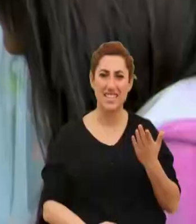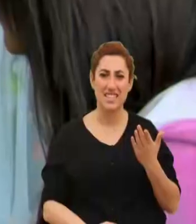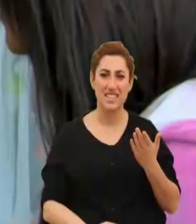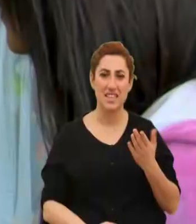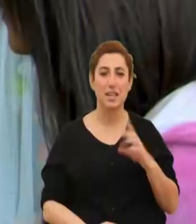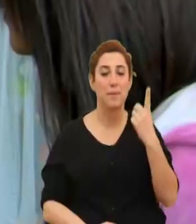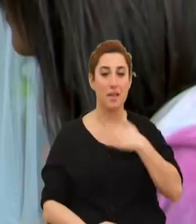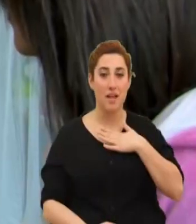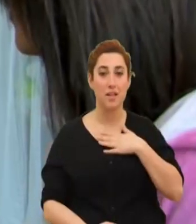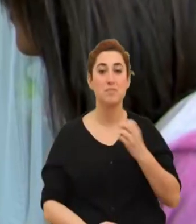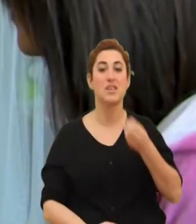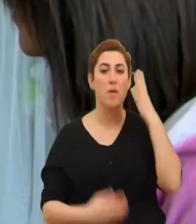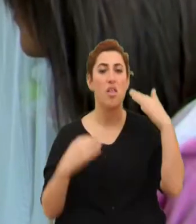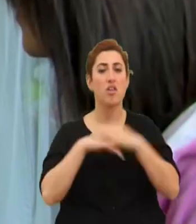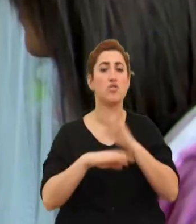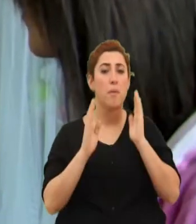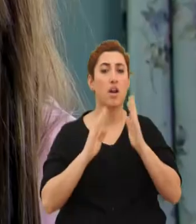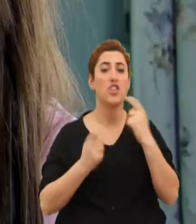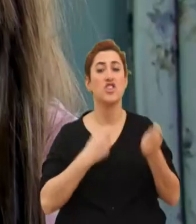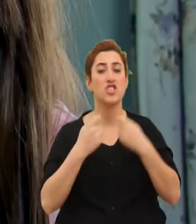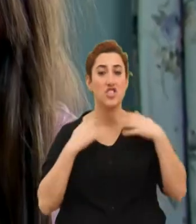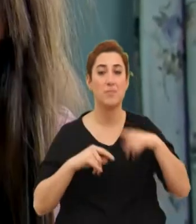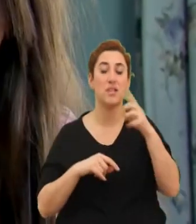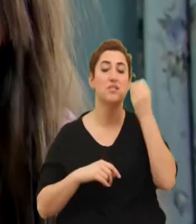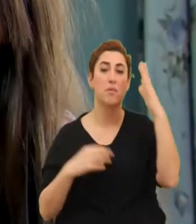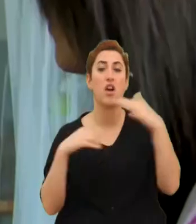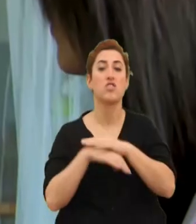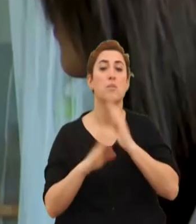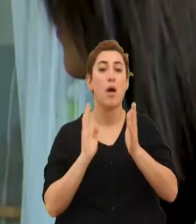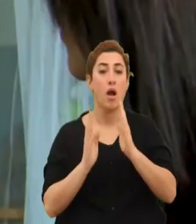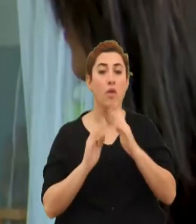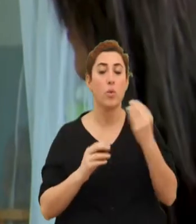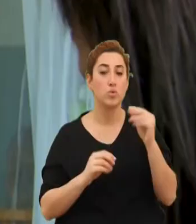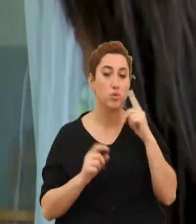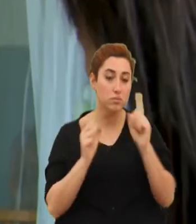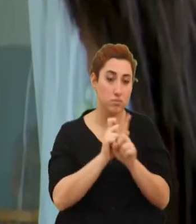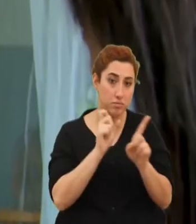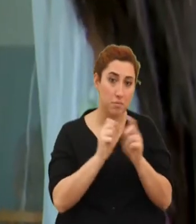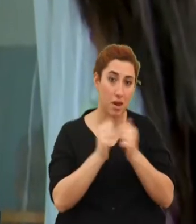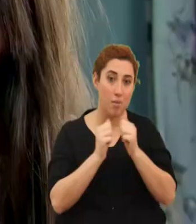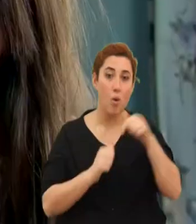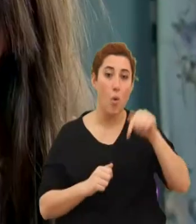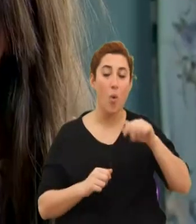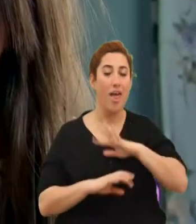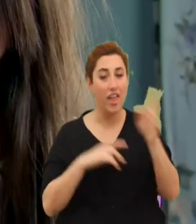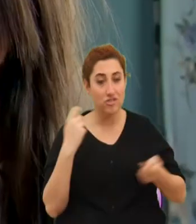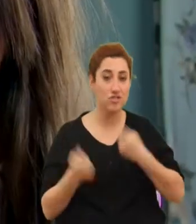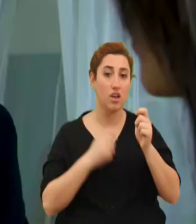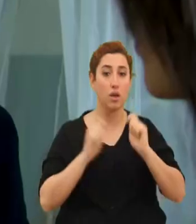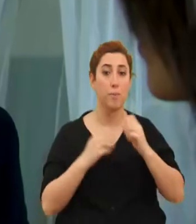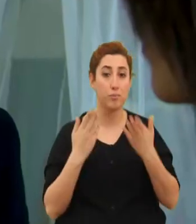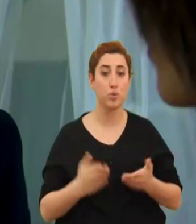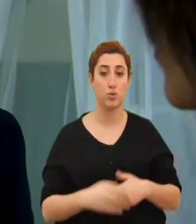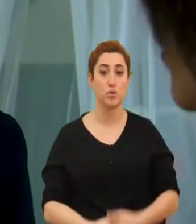Nasıl yani? Ya bir tanem, sabahtan akşama kadar işteyim. Sen de sabahtan akşama kadar oğlumuzla birliktesin. Onun her